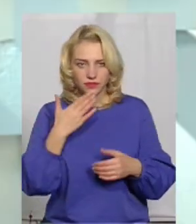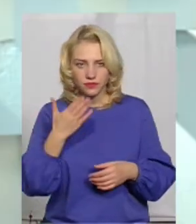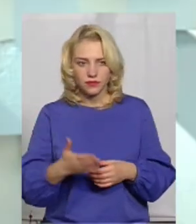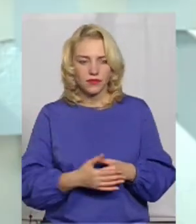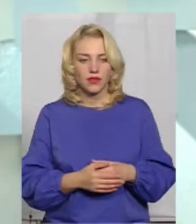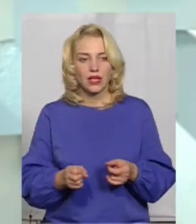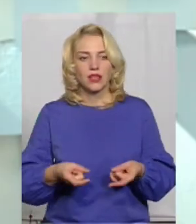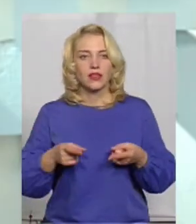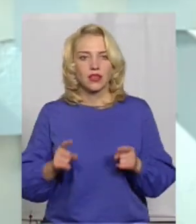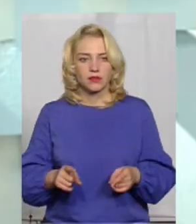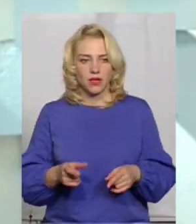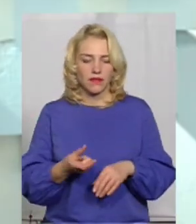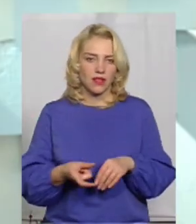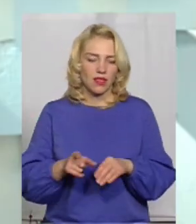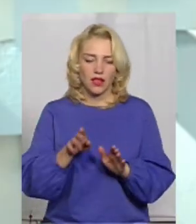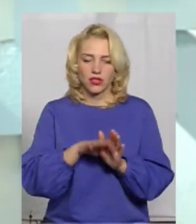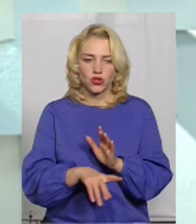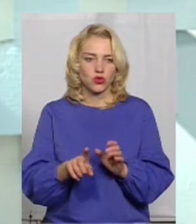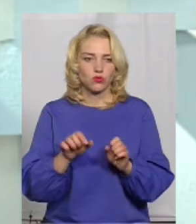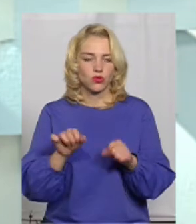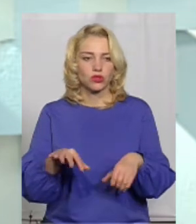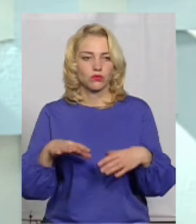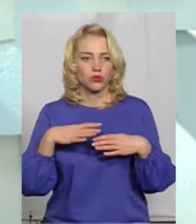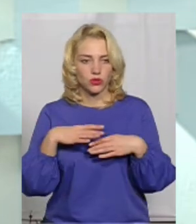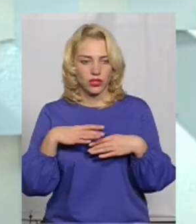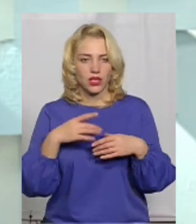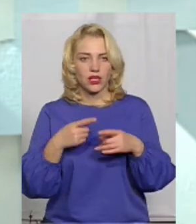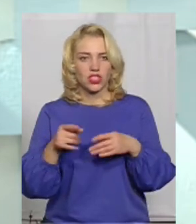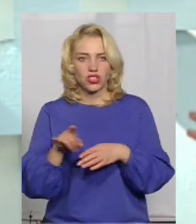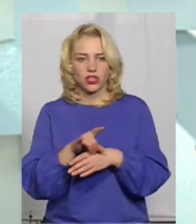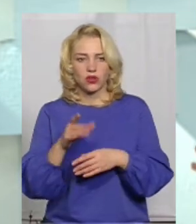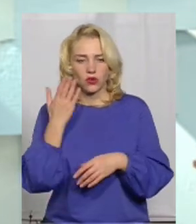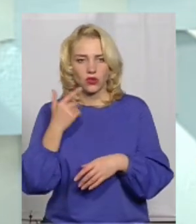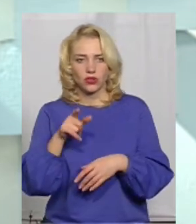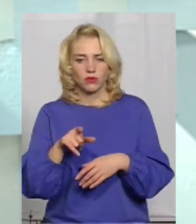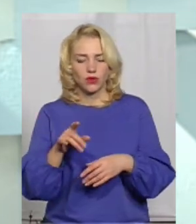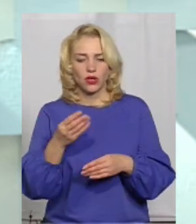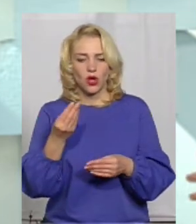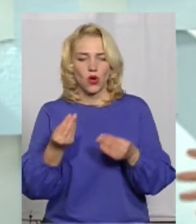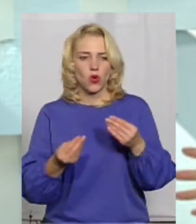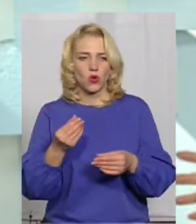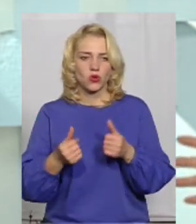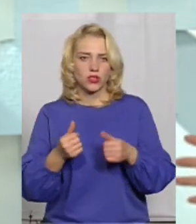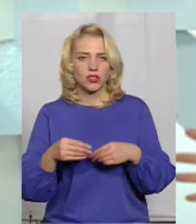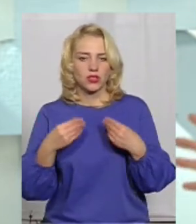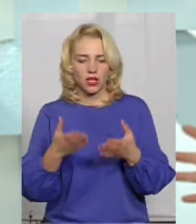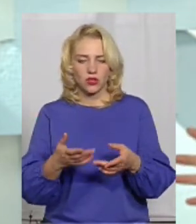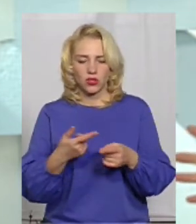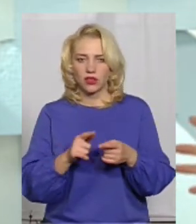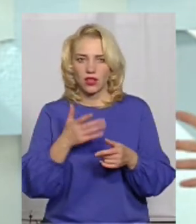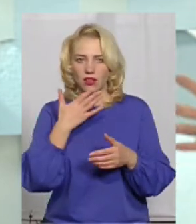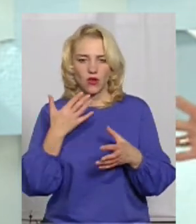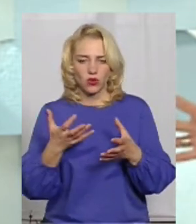Знаєте, насправді найгірше, що може бути з шахрайства, коли тобі розіграш дають і ти просто не отримуєш продукт